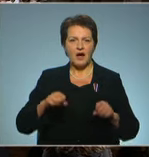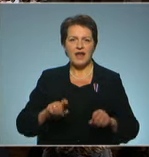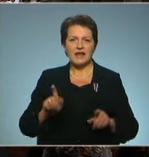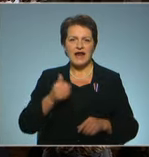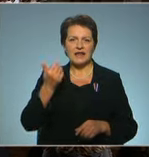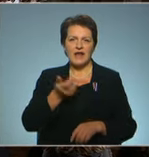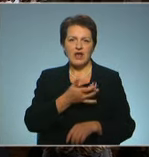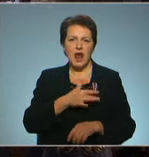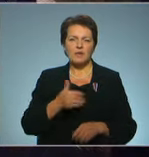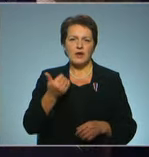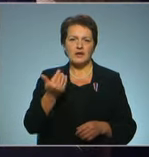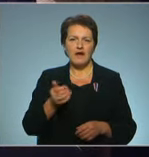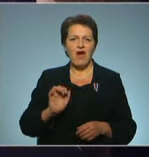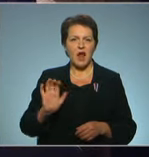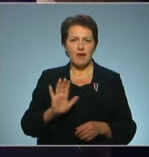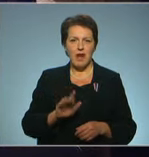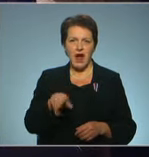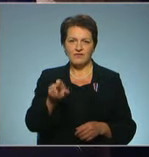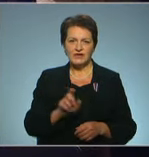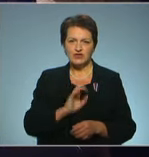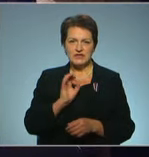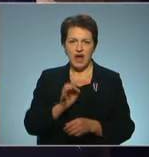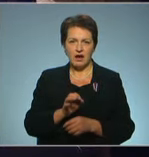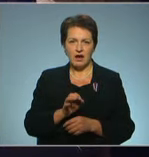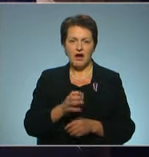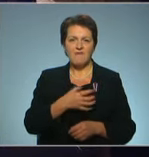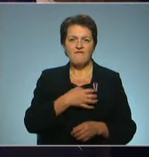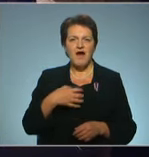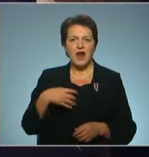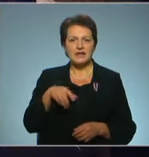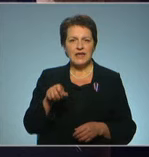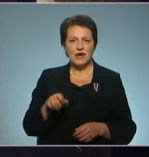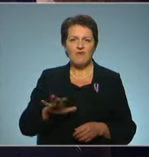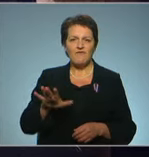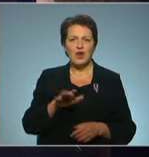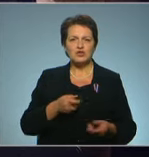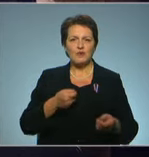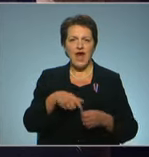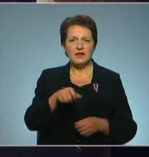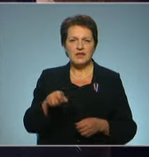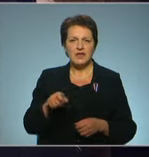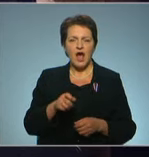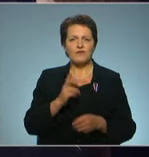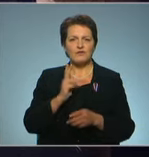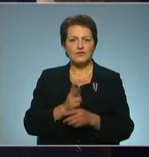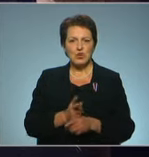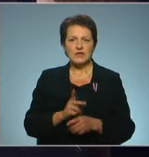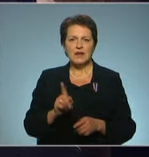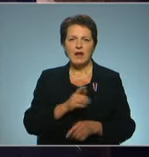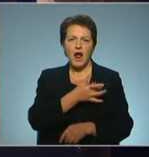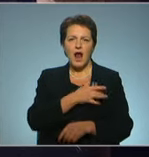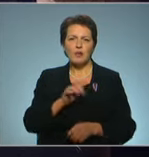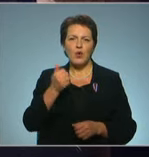kalpone tavā labā, viņš saka. Valdnieku, valstu vadītāju sūtība ir kalpot